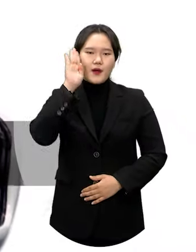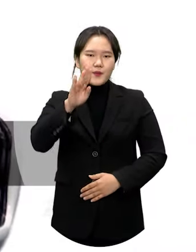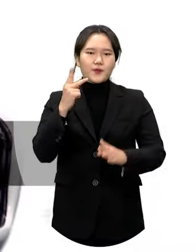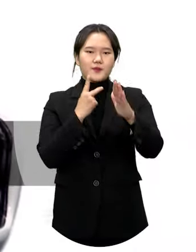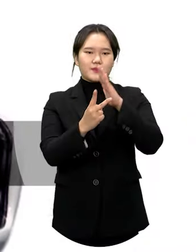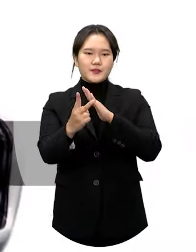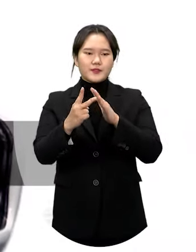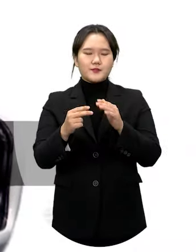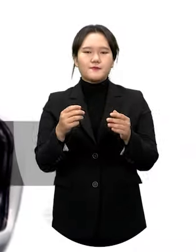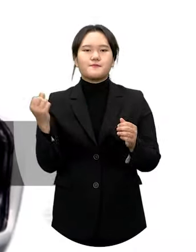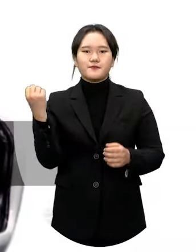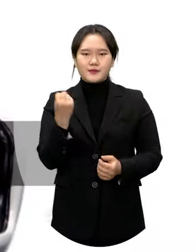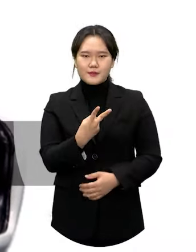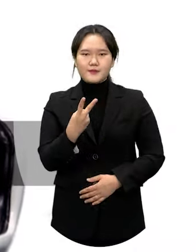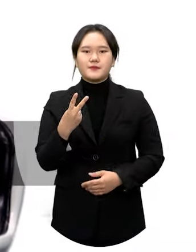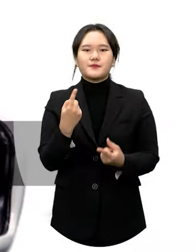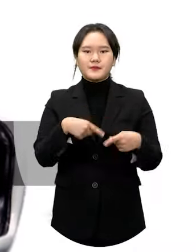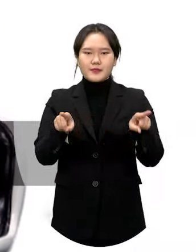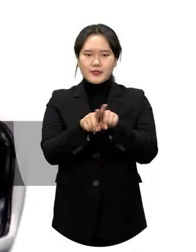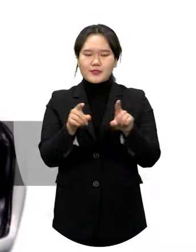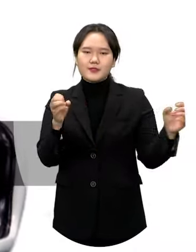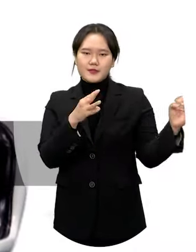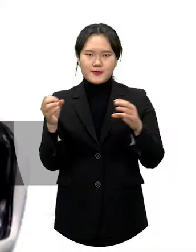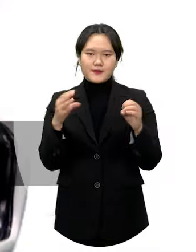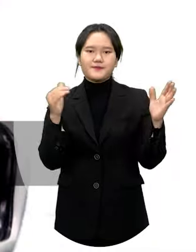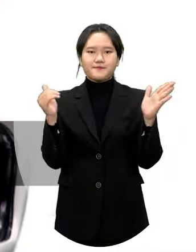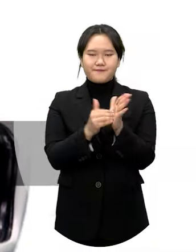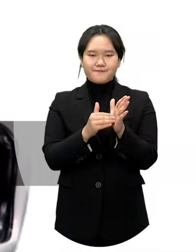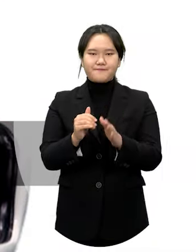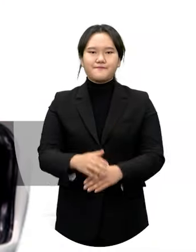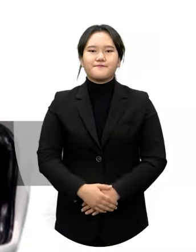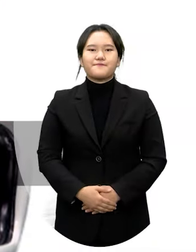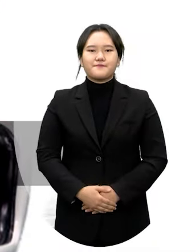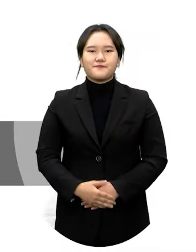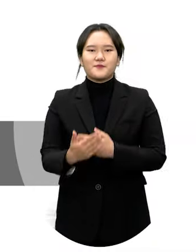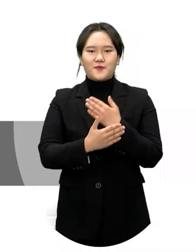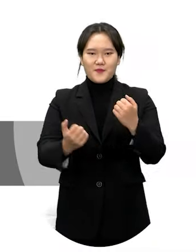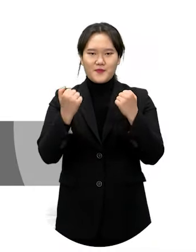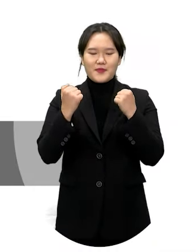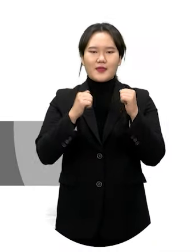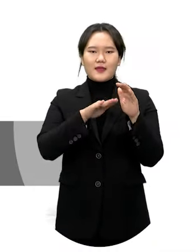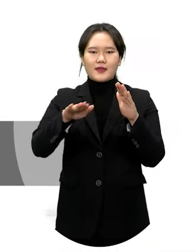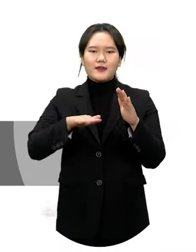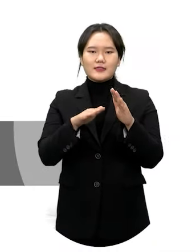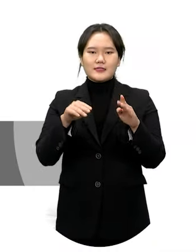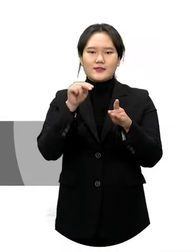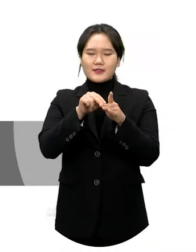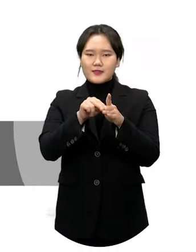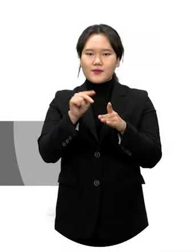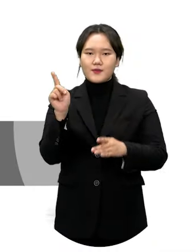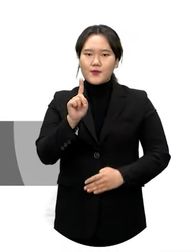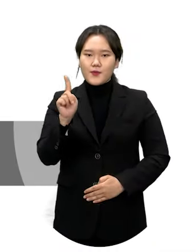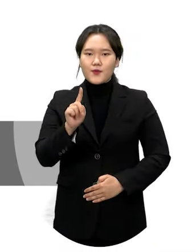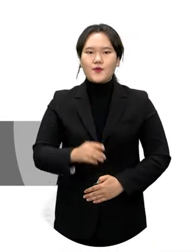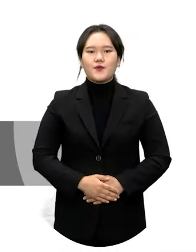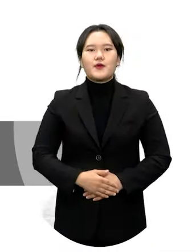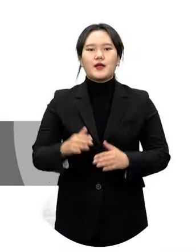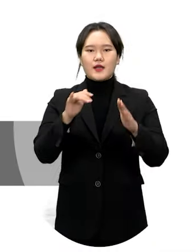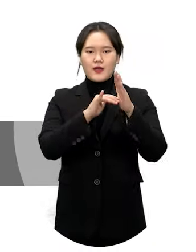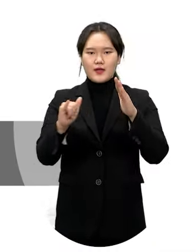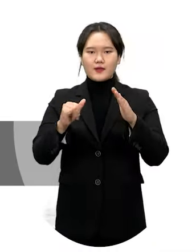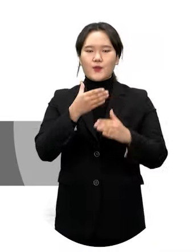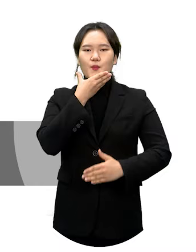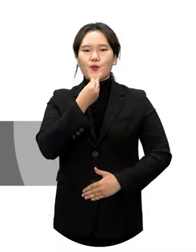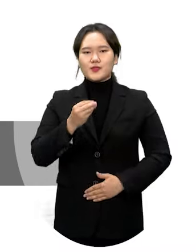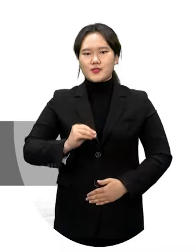돌아보고 앞으로의 비전을 함께 공유하는 시간으로 알차게 꾸며졌습니다. 건강가정 다문화 가족지원센터는